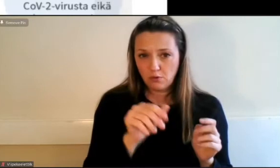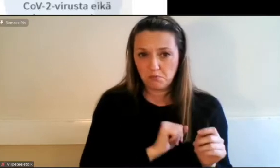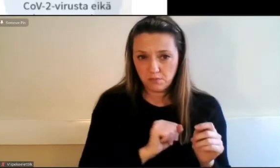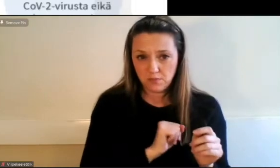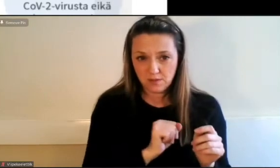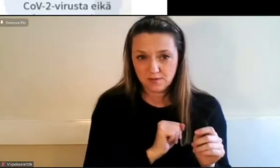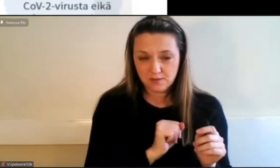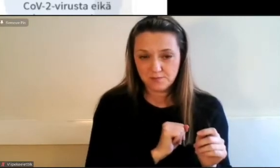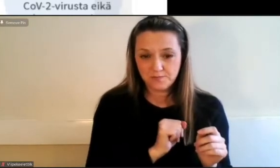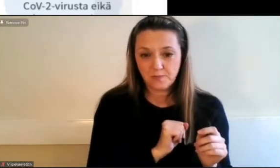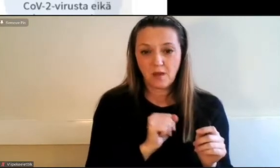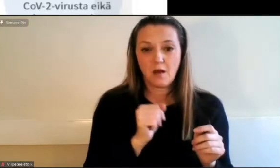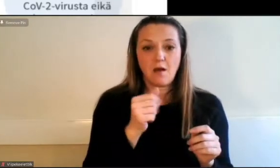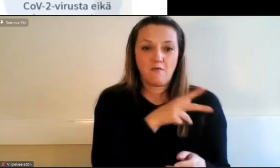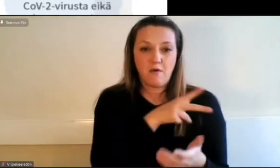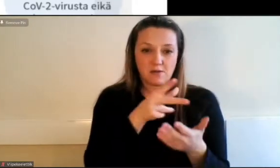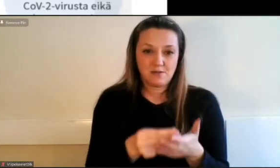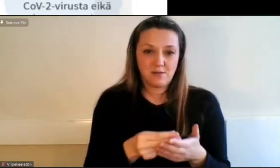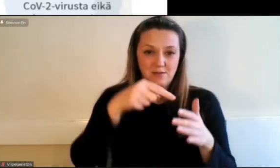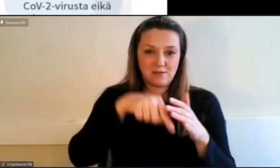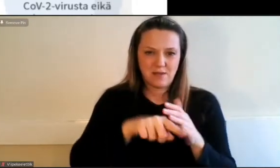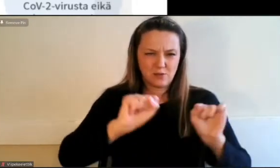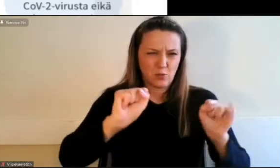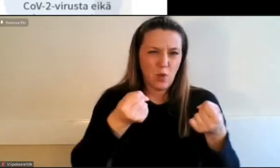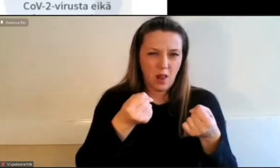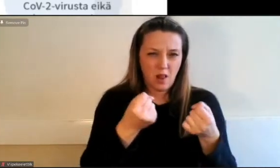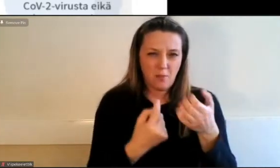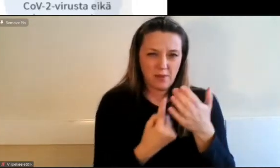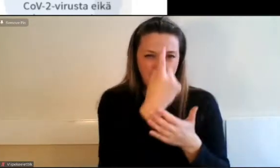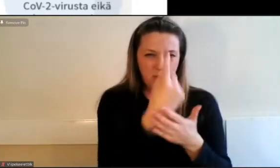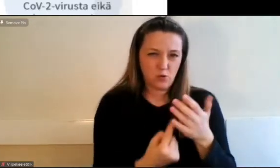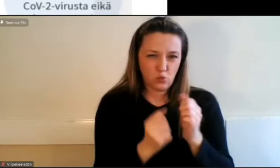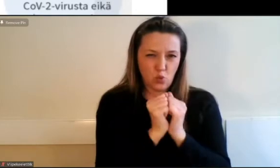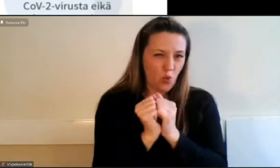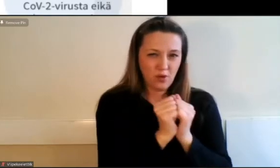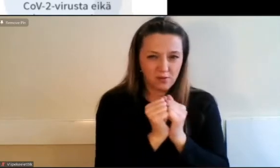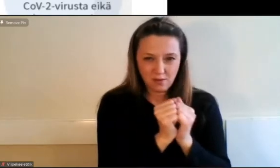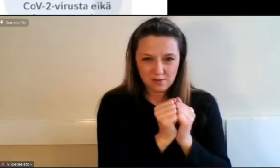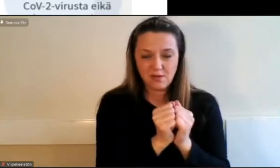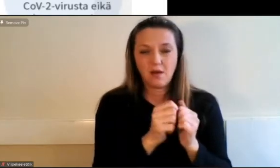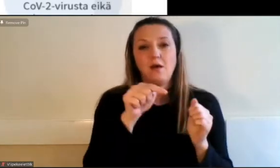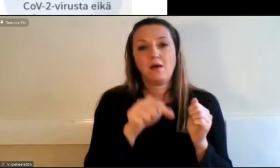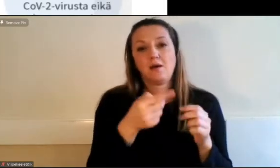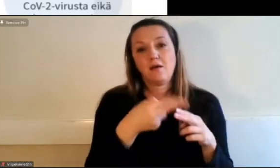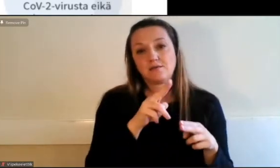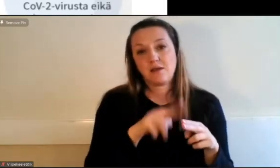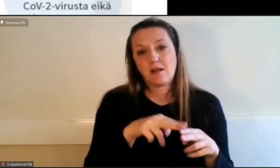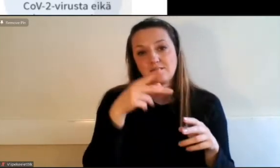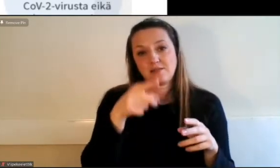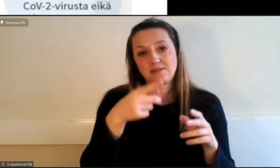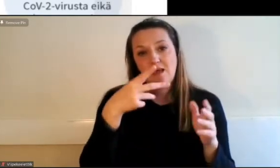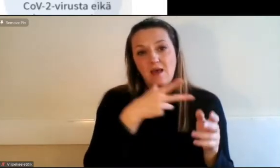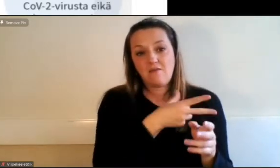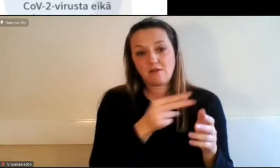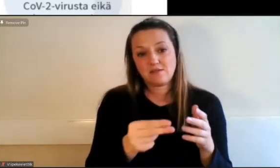ogavalku toota. mRNA lammutab keha väga kiiresti. Ja selleks, et see jõuaks üldse rakkude